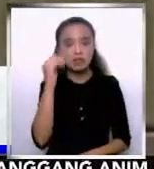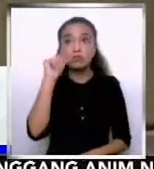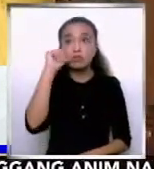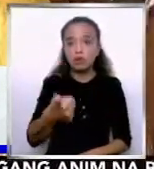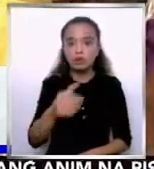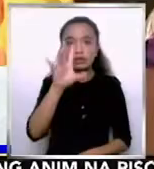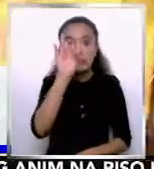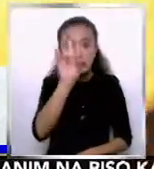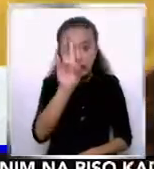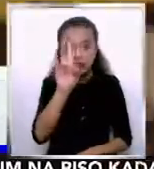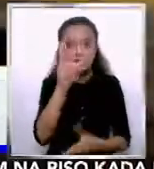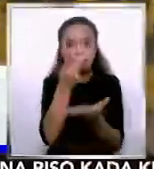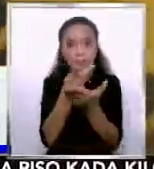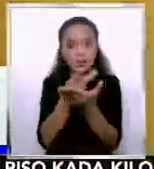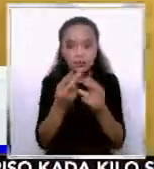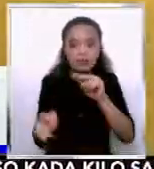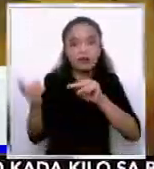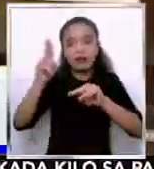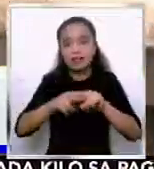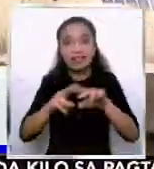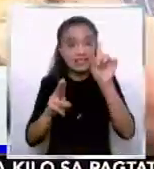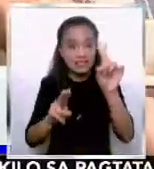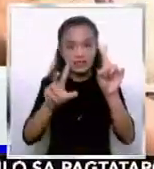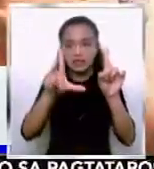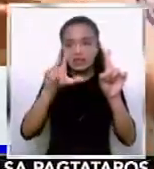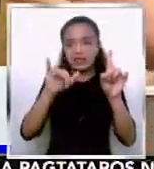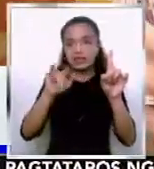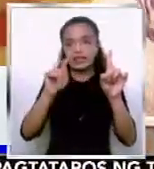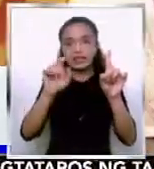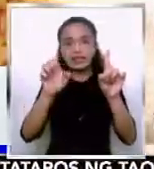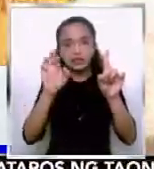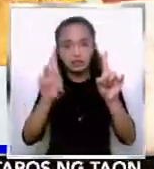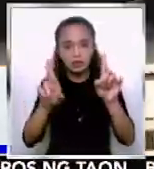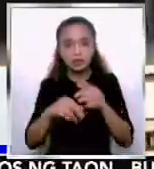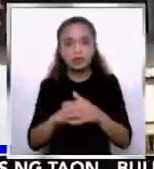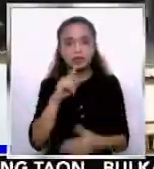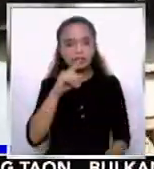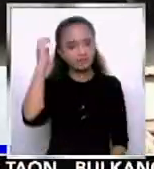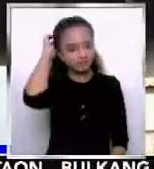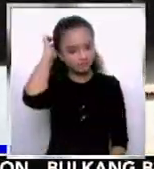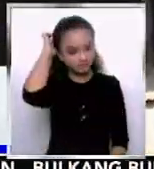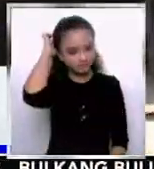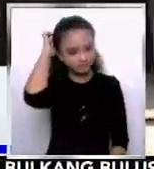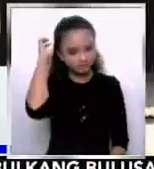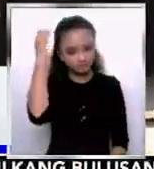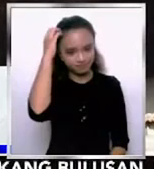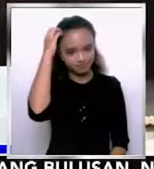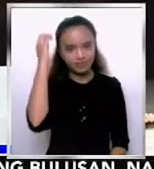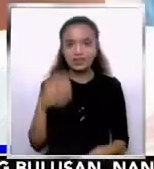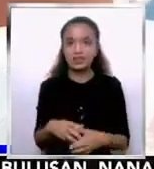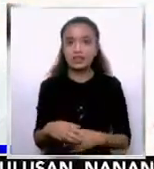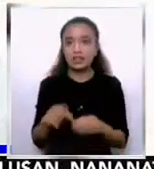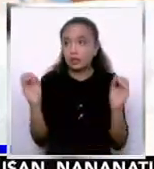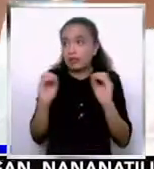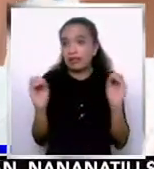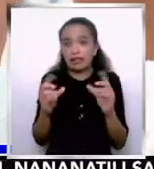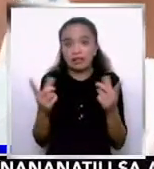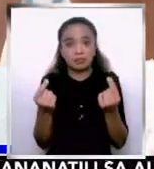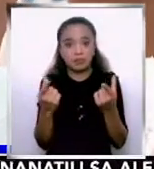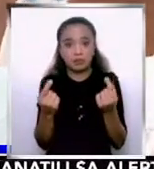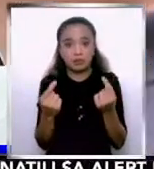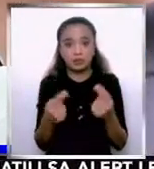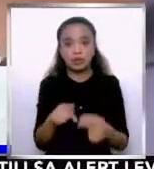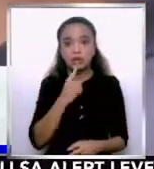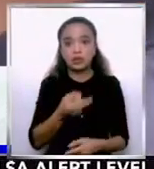litro ang itataas na laman ng diesel. Napakunot na lang siya ng noo. Wala naman kami magawa. Yung presyo talagang hindi nyo pwedeng